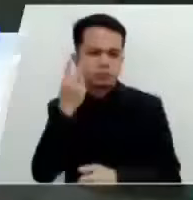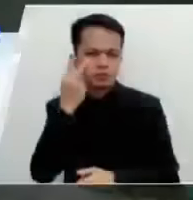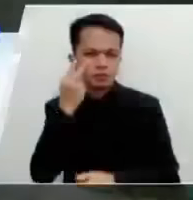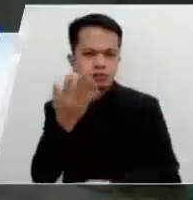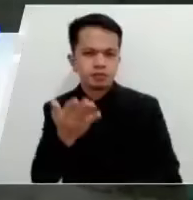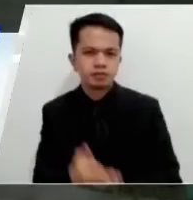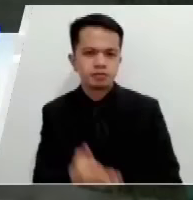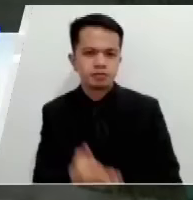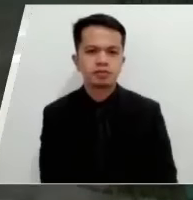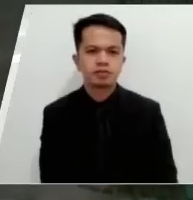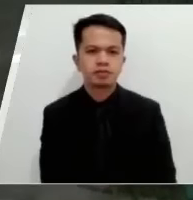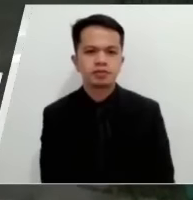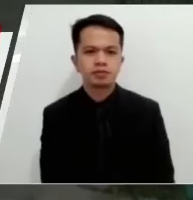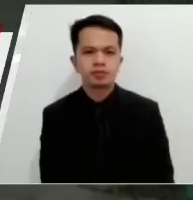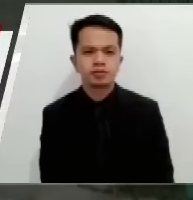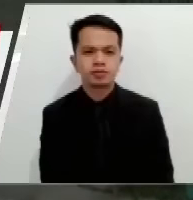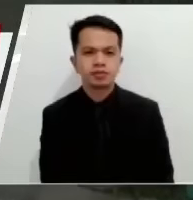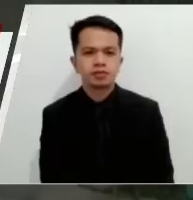Nico?